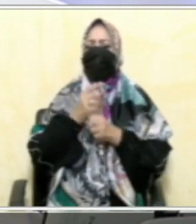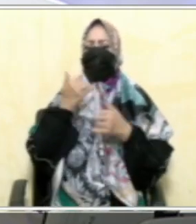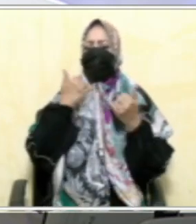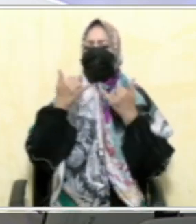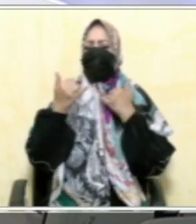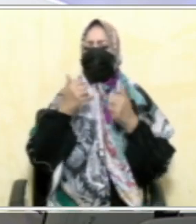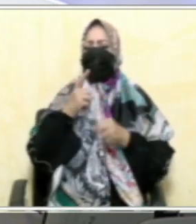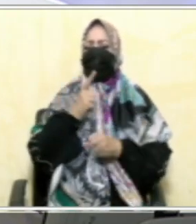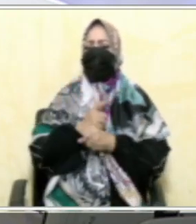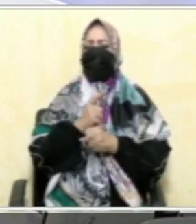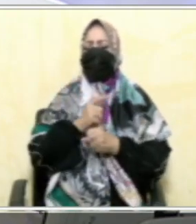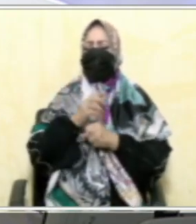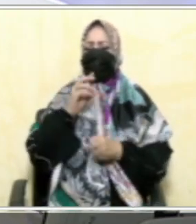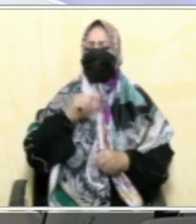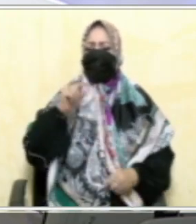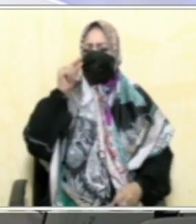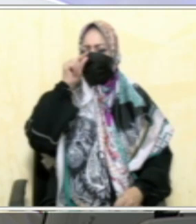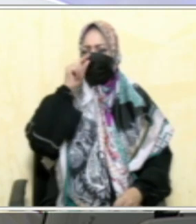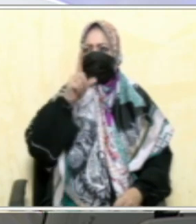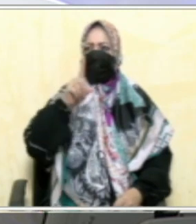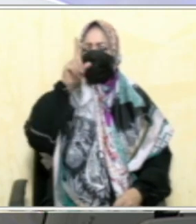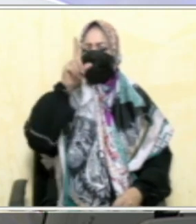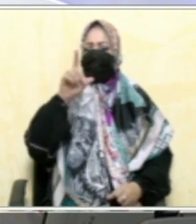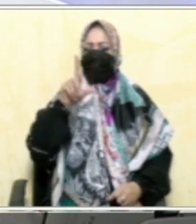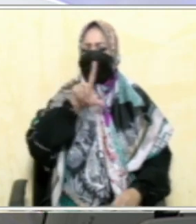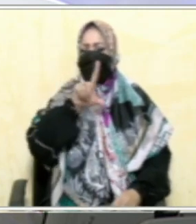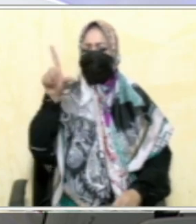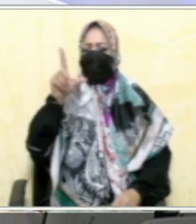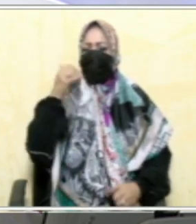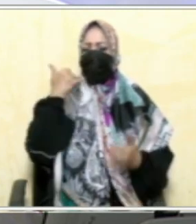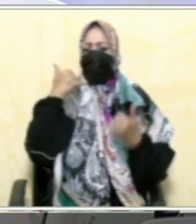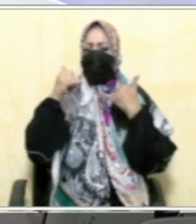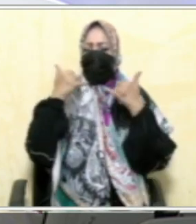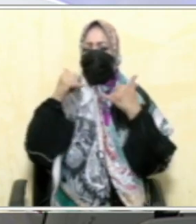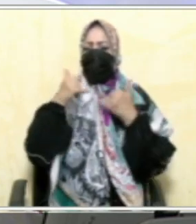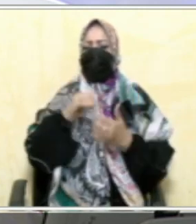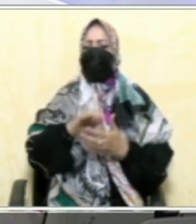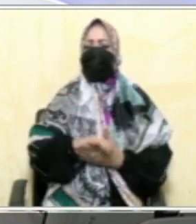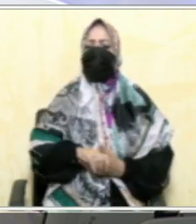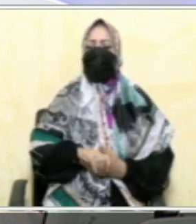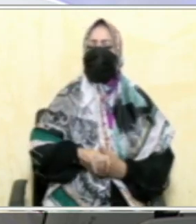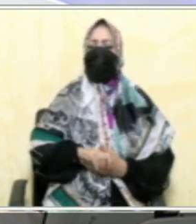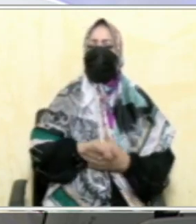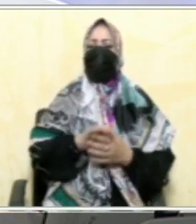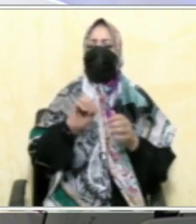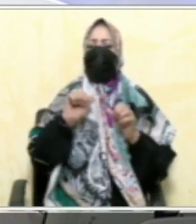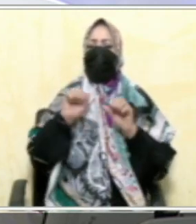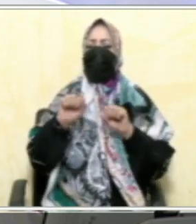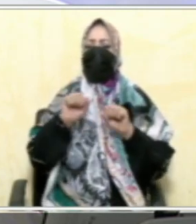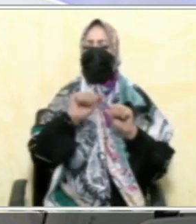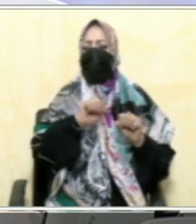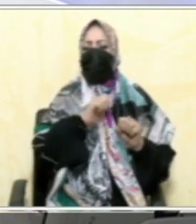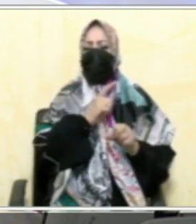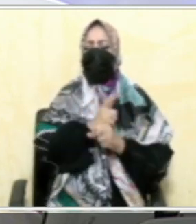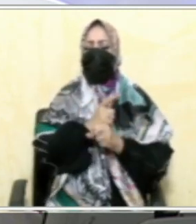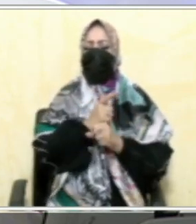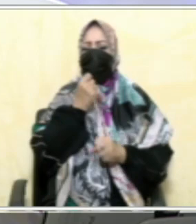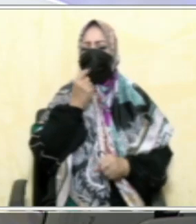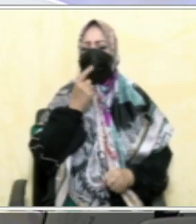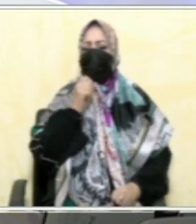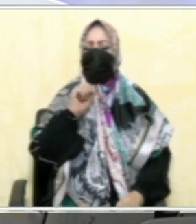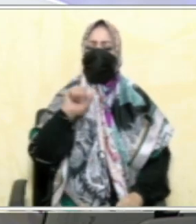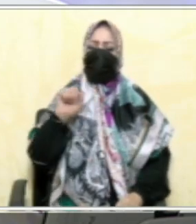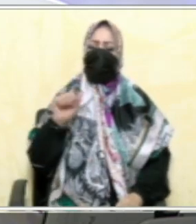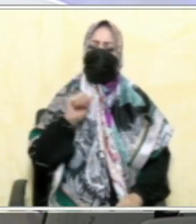نحن العاملين في دار الإفتاء، وتقول أنا تخرجت من الكلية الفلانية ولكن للأسف الشيخ لا